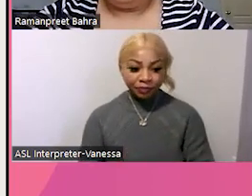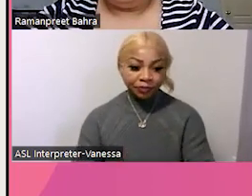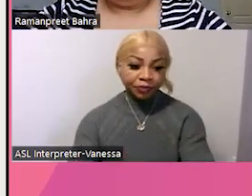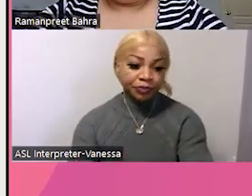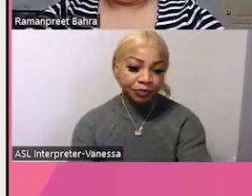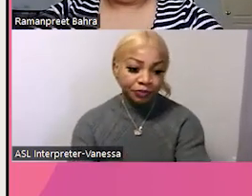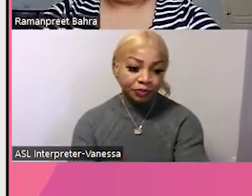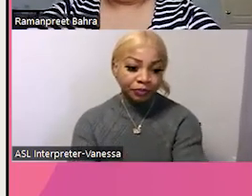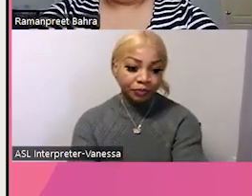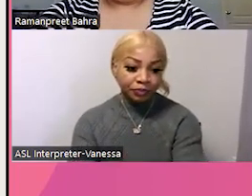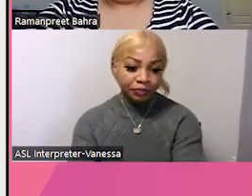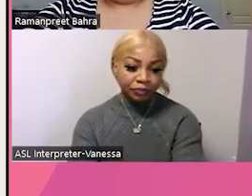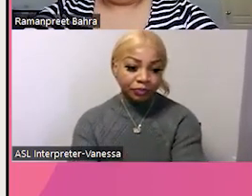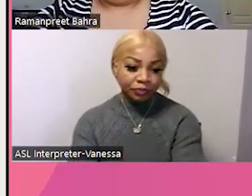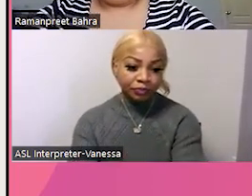hypervisibilité.